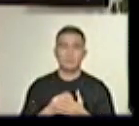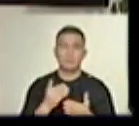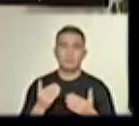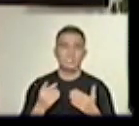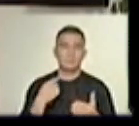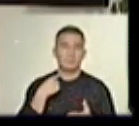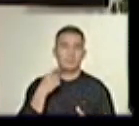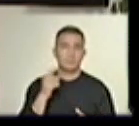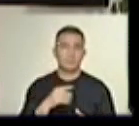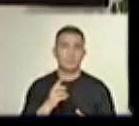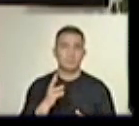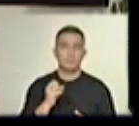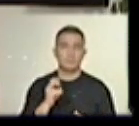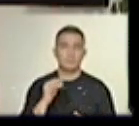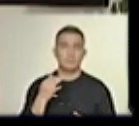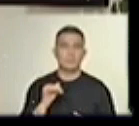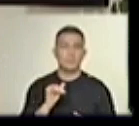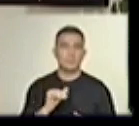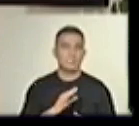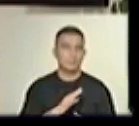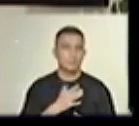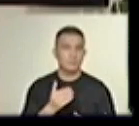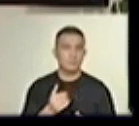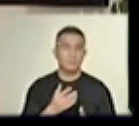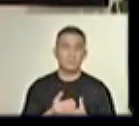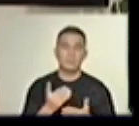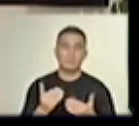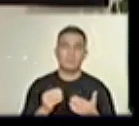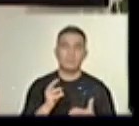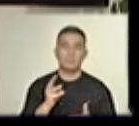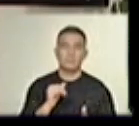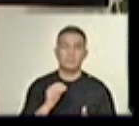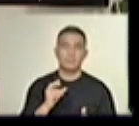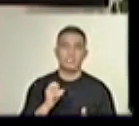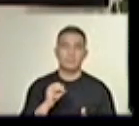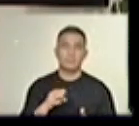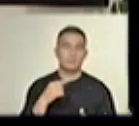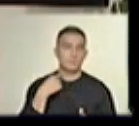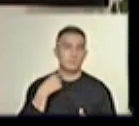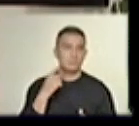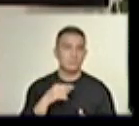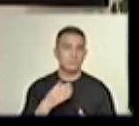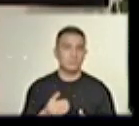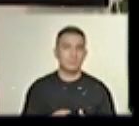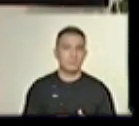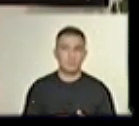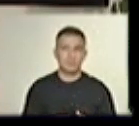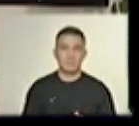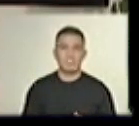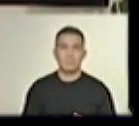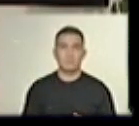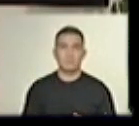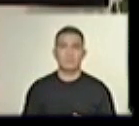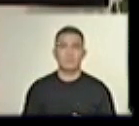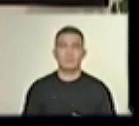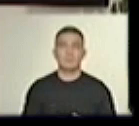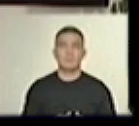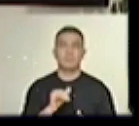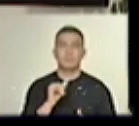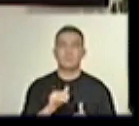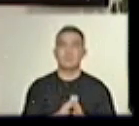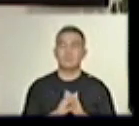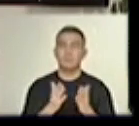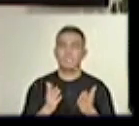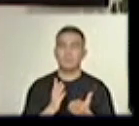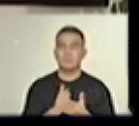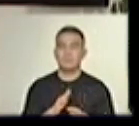moduli manfiy son emas. Bular musbat sonlar. Endi darslikdagi